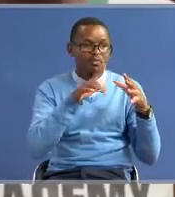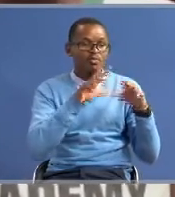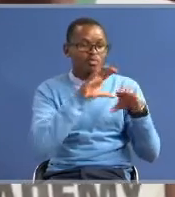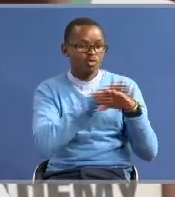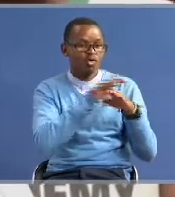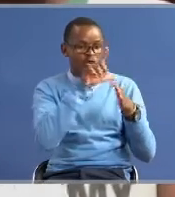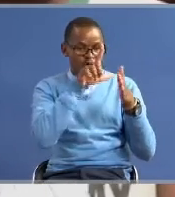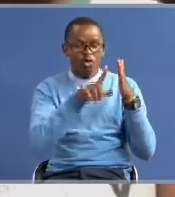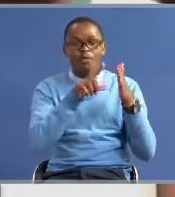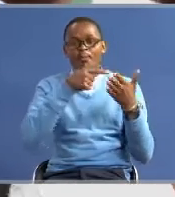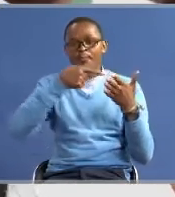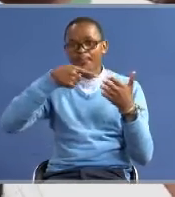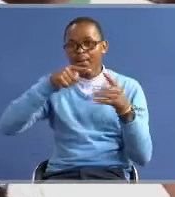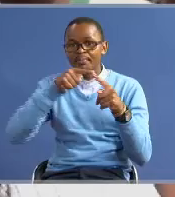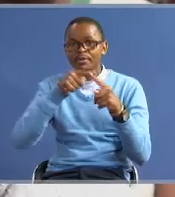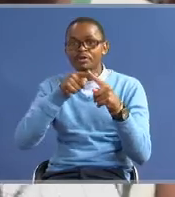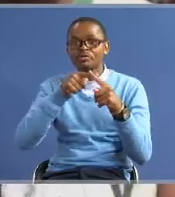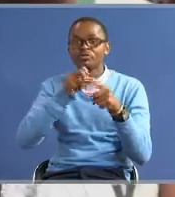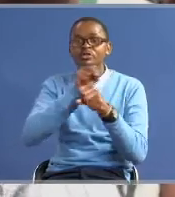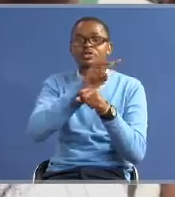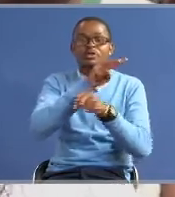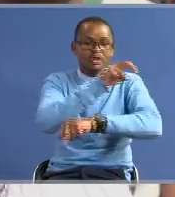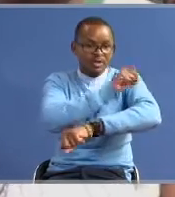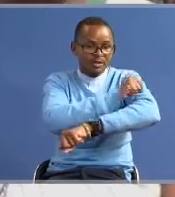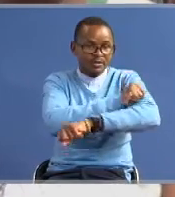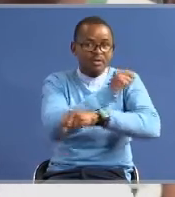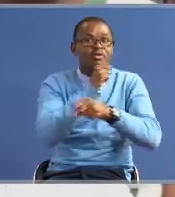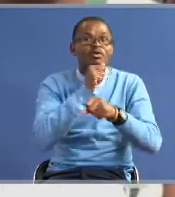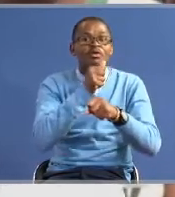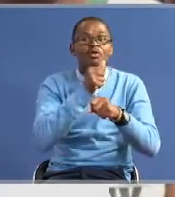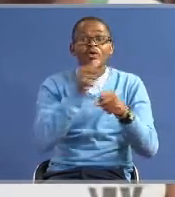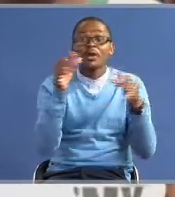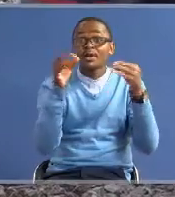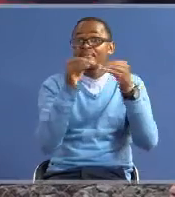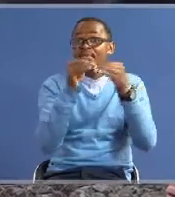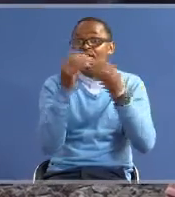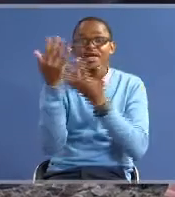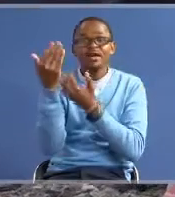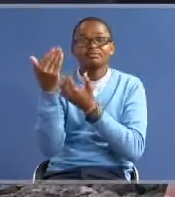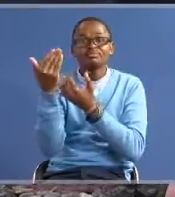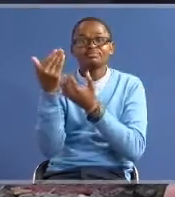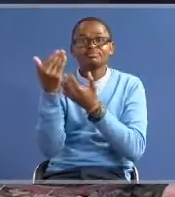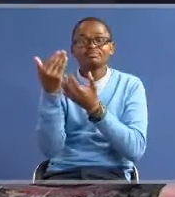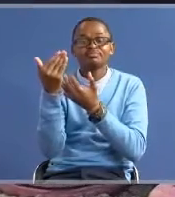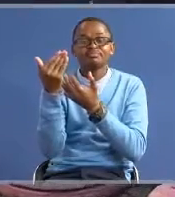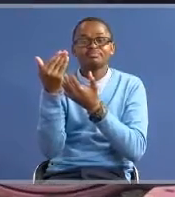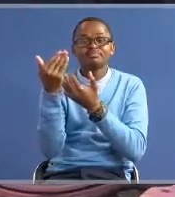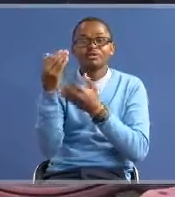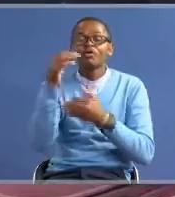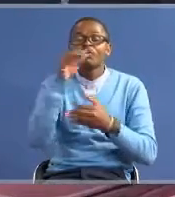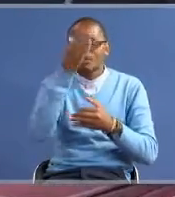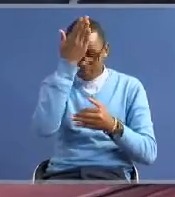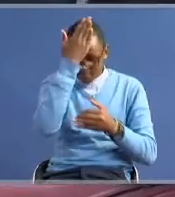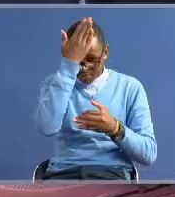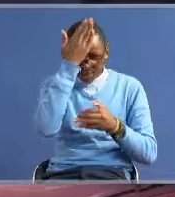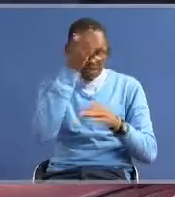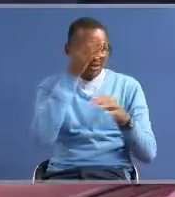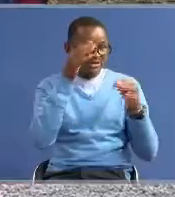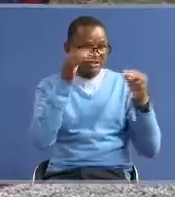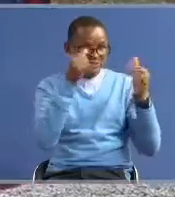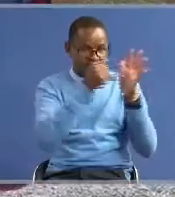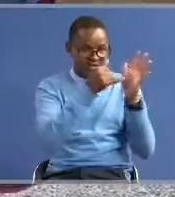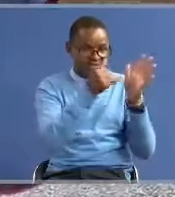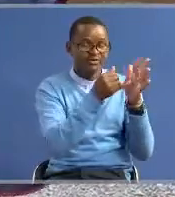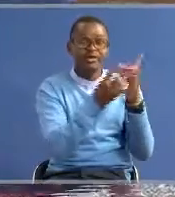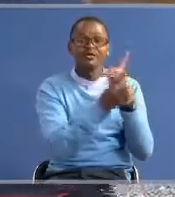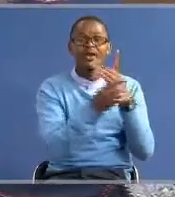scored low marks going to secondary school, probably not meeting their expectations. Siku ya Jumatatu katika mkutano uliowajumuisha